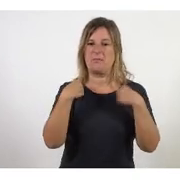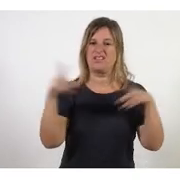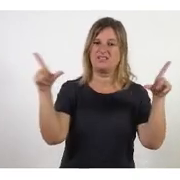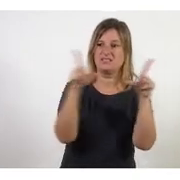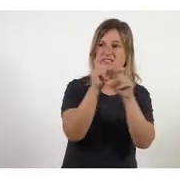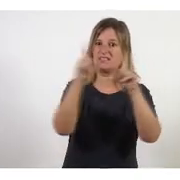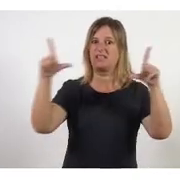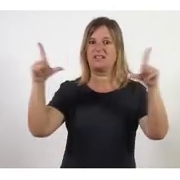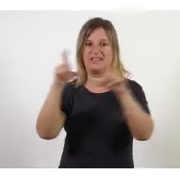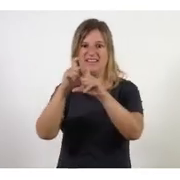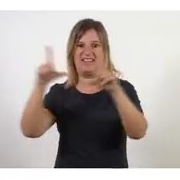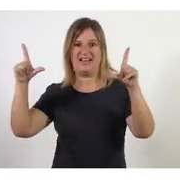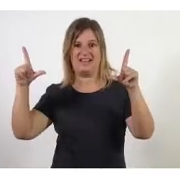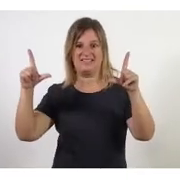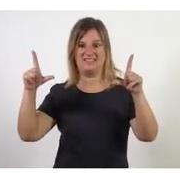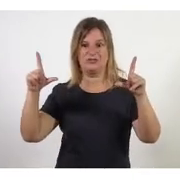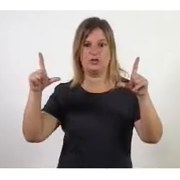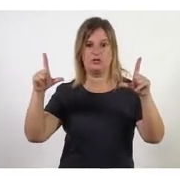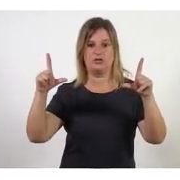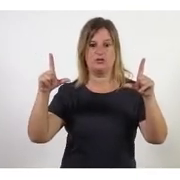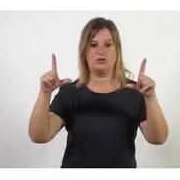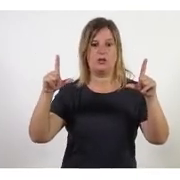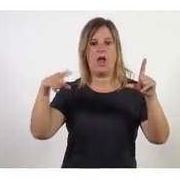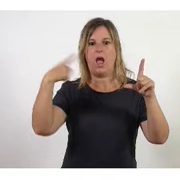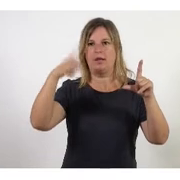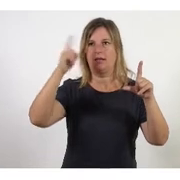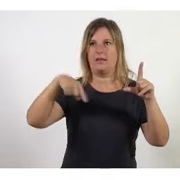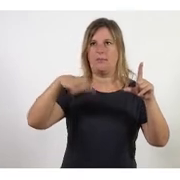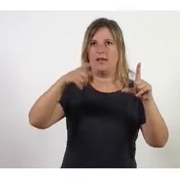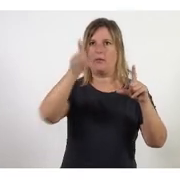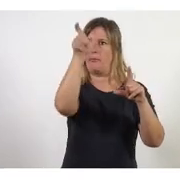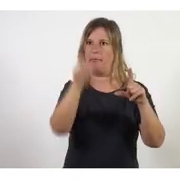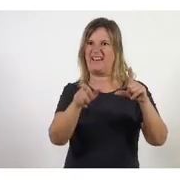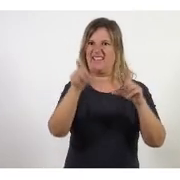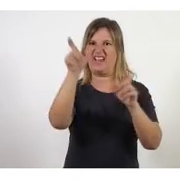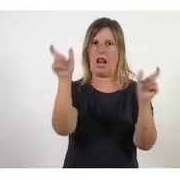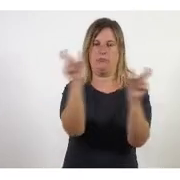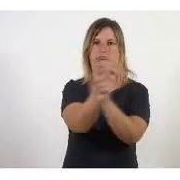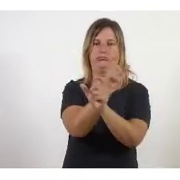estic mostrant aquí ara mateix, vertical, horitzontal, aquestes transicions